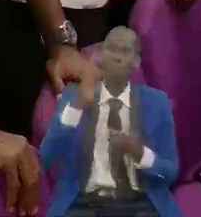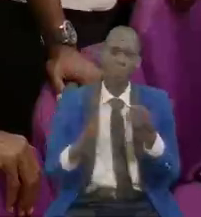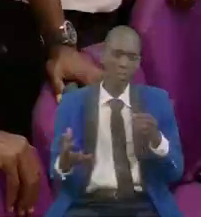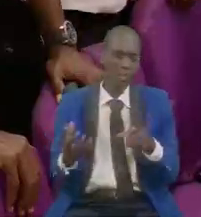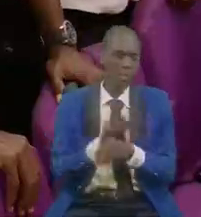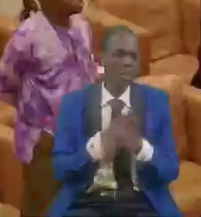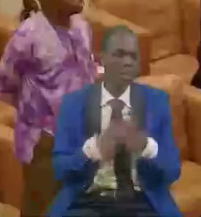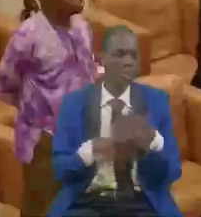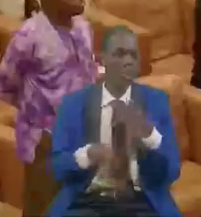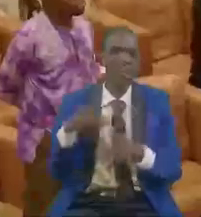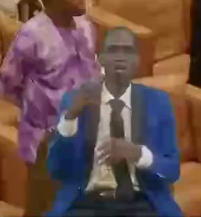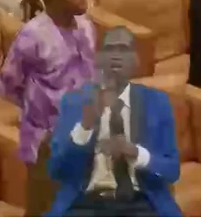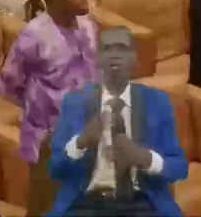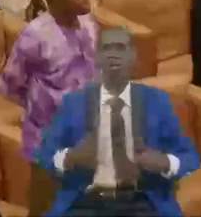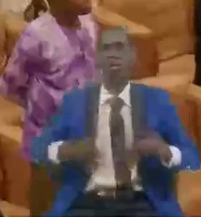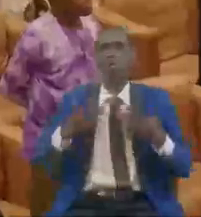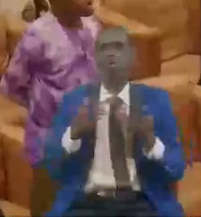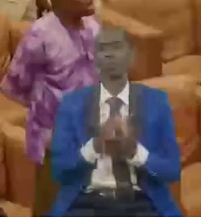l'ôter de votre vie.